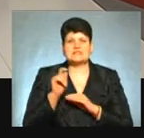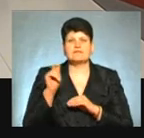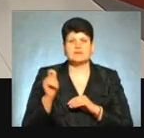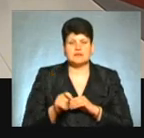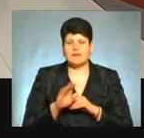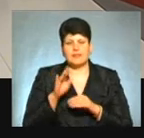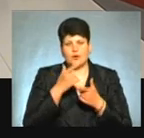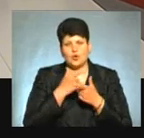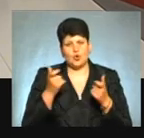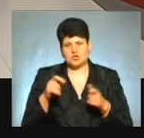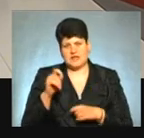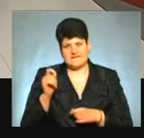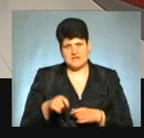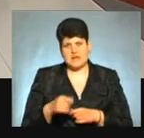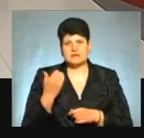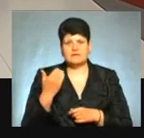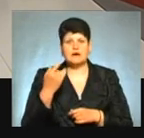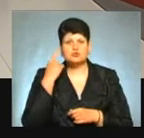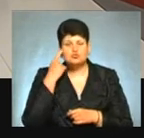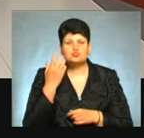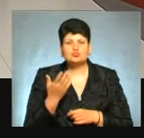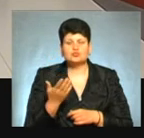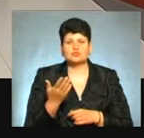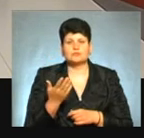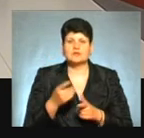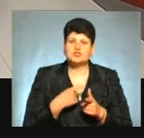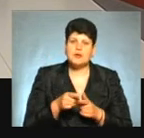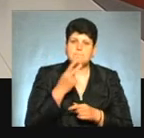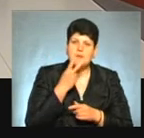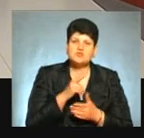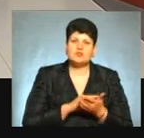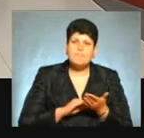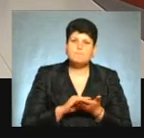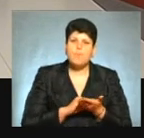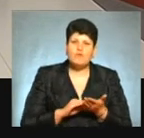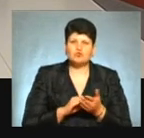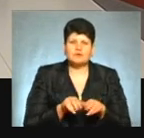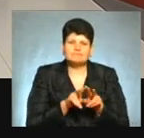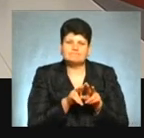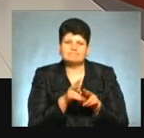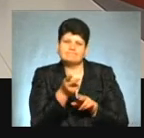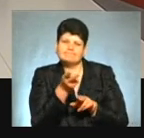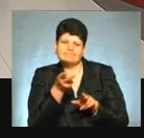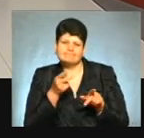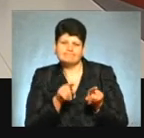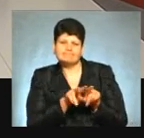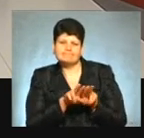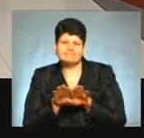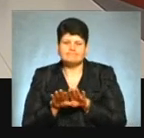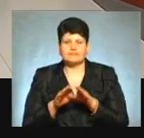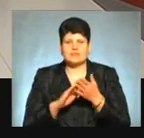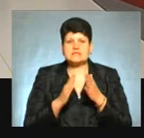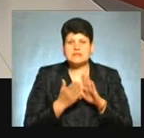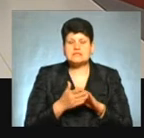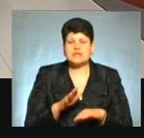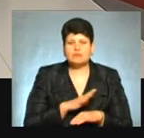війна, неоголошена війна. От на вашу думку, чи бачите повторення або якісь аналогічні ситуації, які